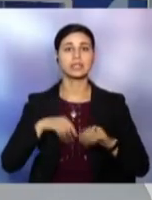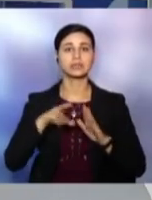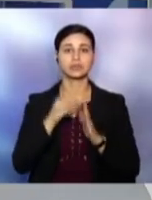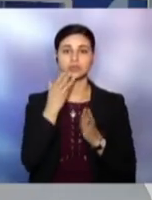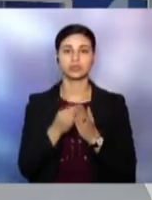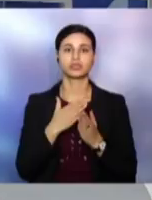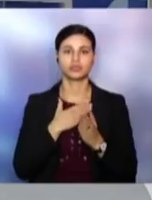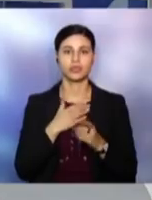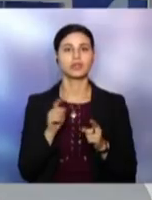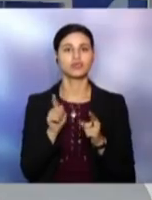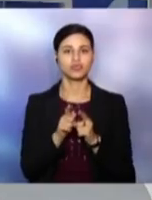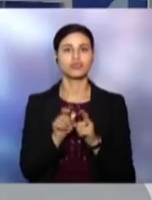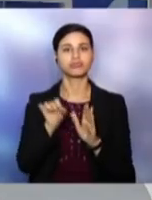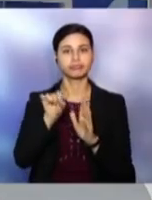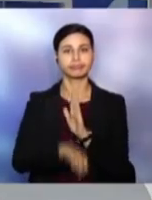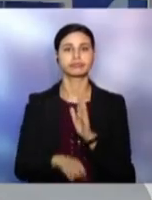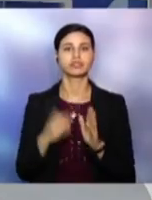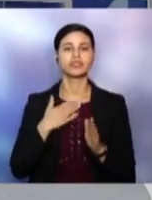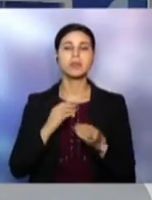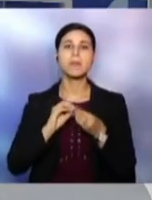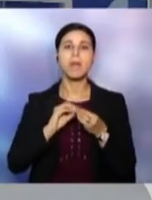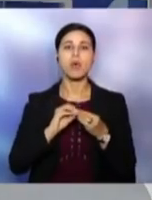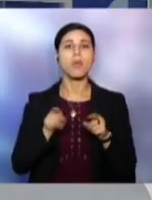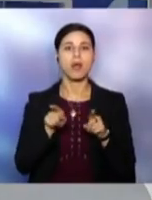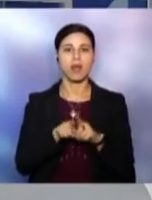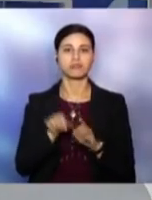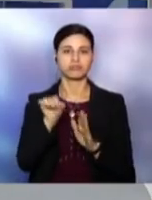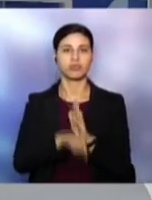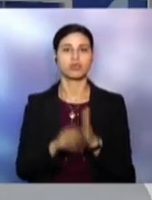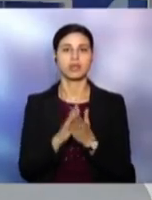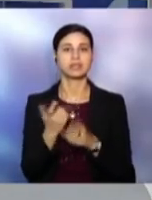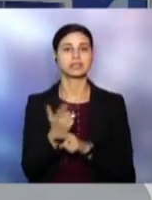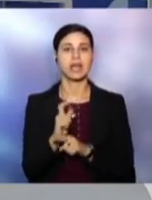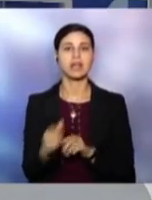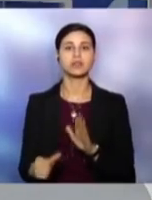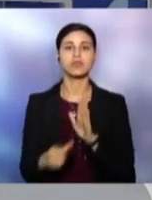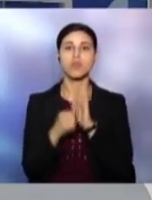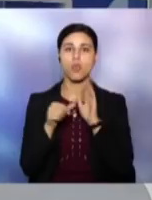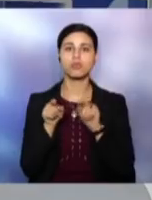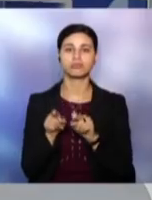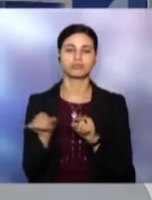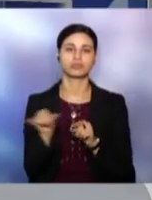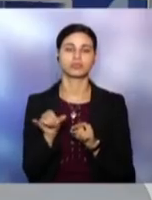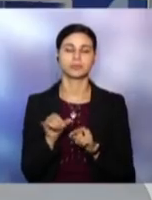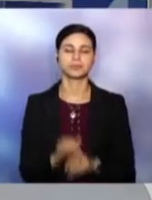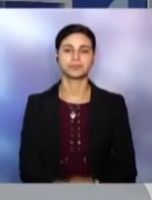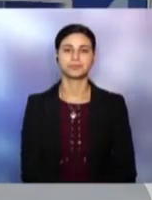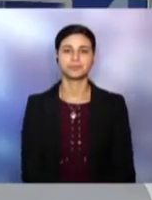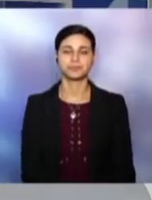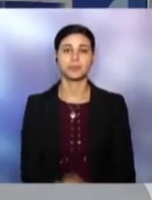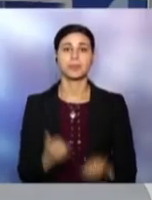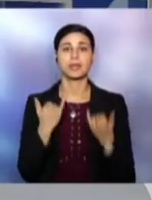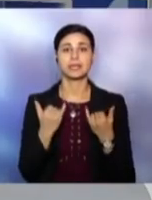ჩვენ ვუსწორდებით იმ ჩვენ მეგობარ ბაქტერიებსაც, რომელსაც უზარმაზარი როლი აქვს ჩვენს ჯანმრთელობის მდგომარეობაში.